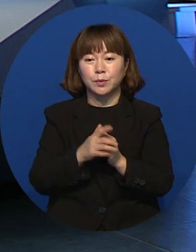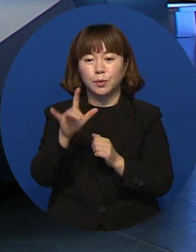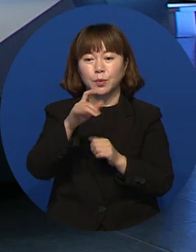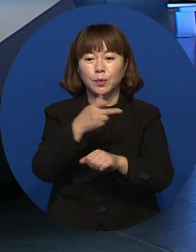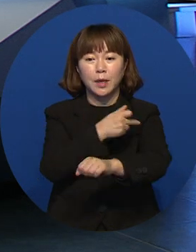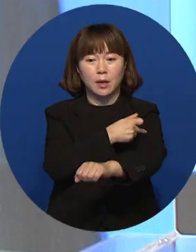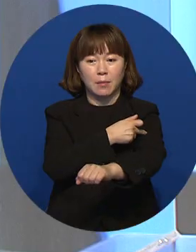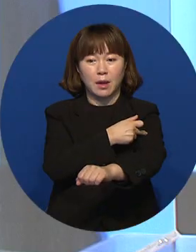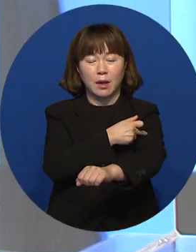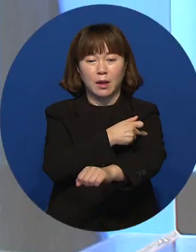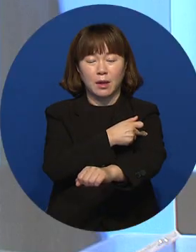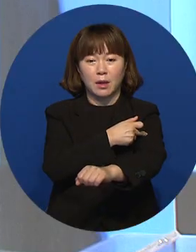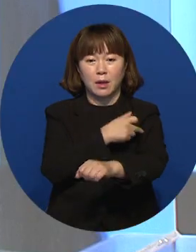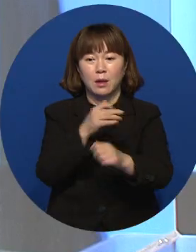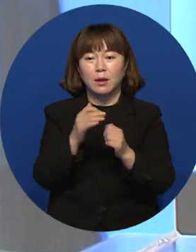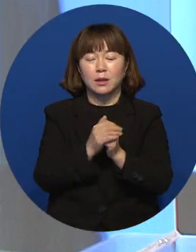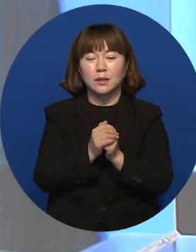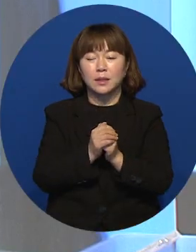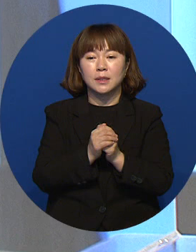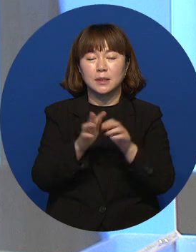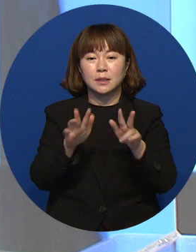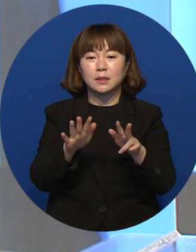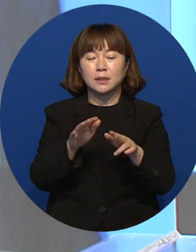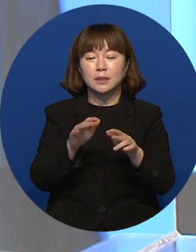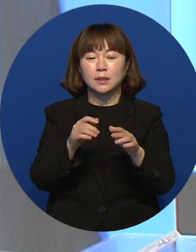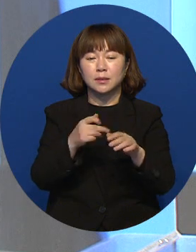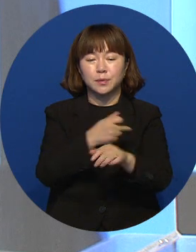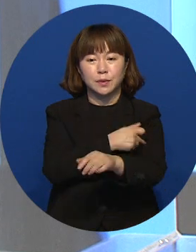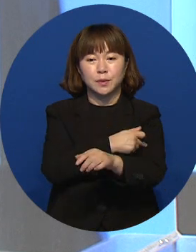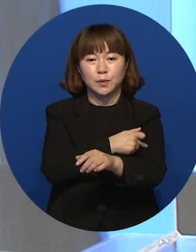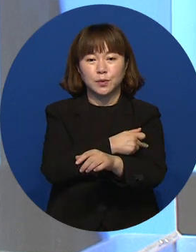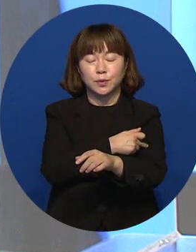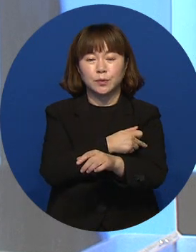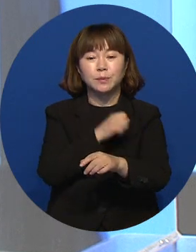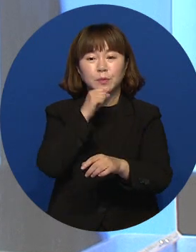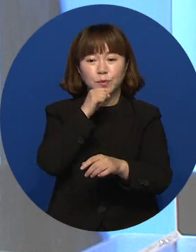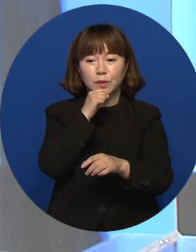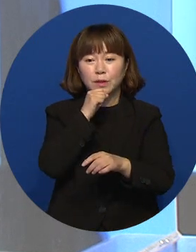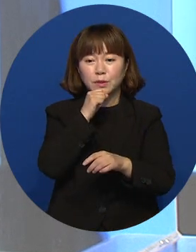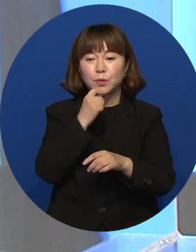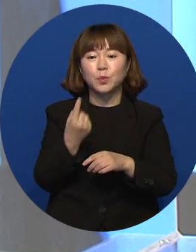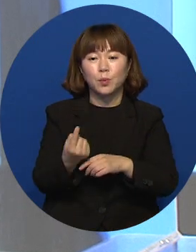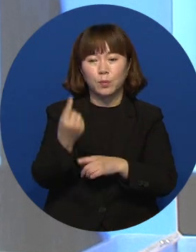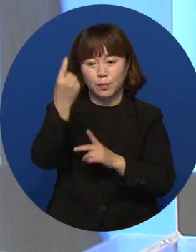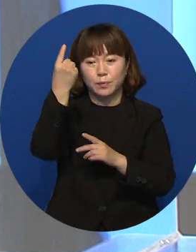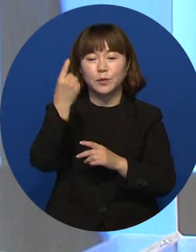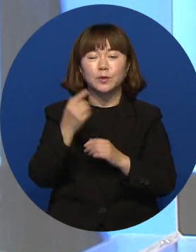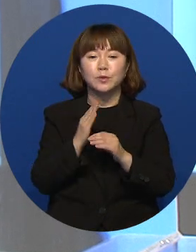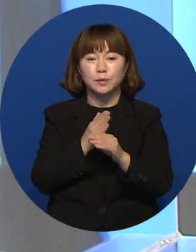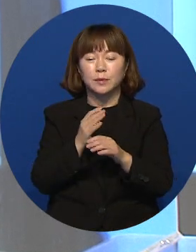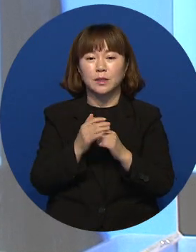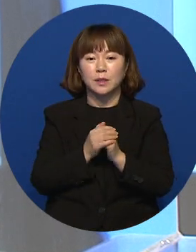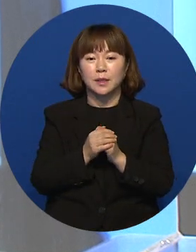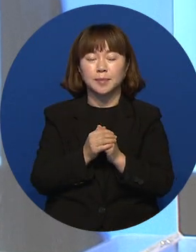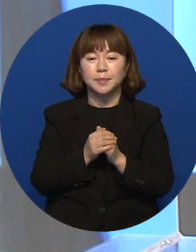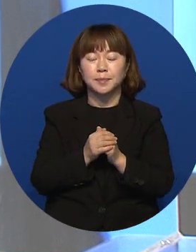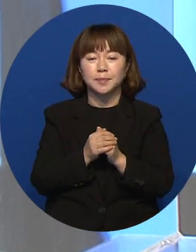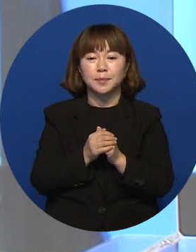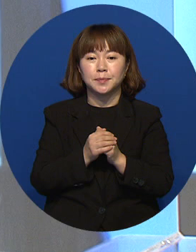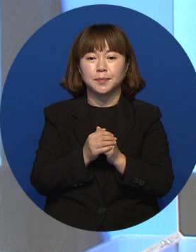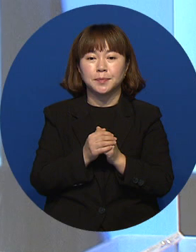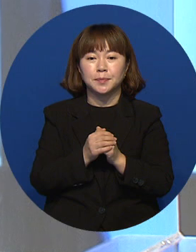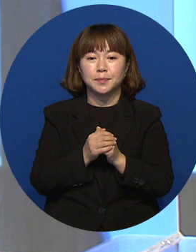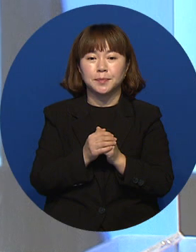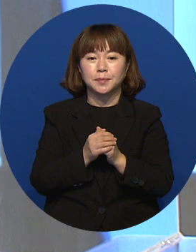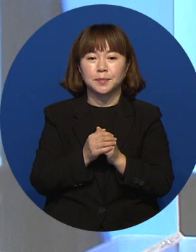높아졌습니다 전국적으로 23일날 70% 너 먹고 저희 심한 해도 27일 날 70% 를 넘어섰습니다 그것이